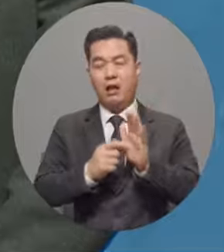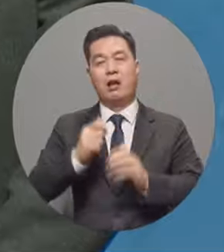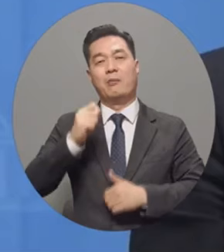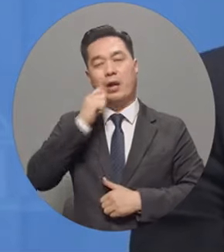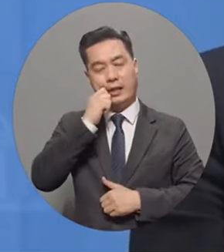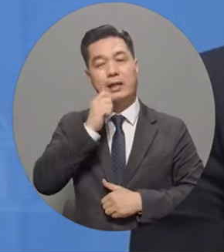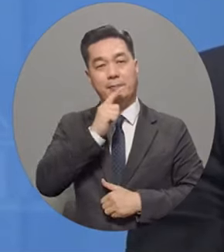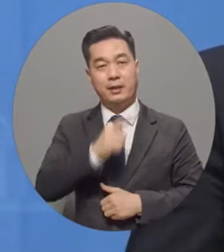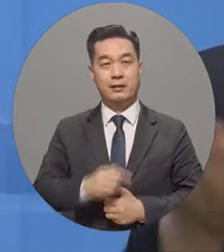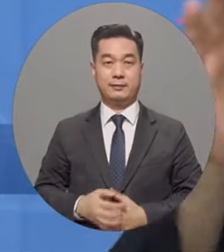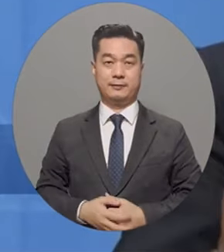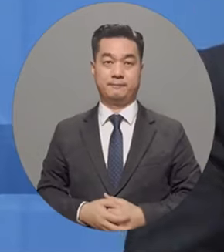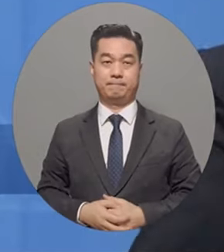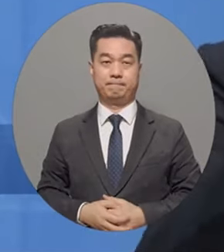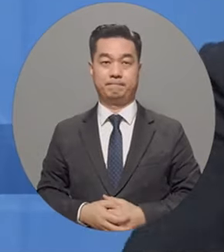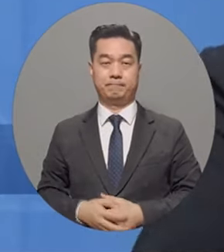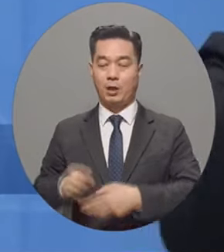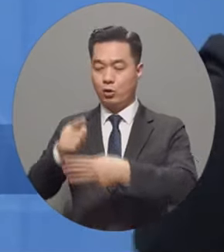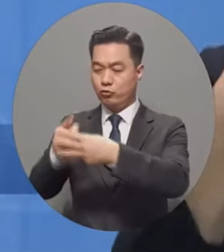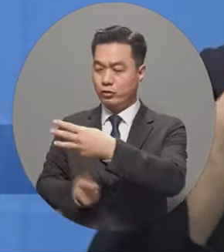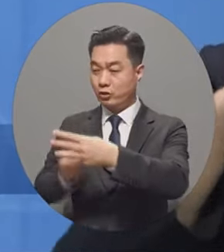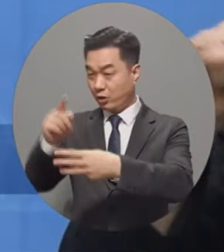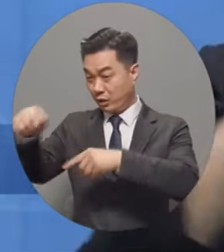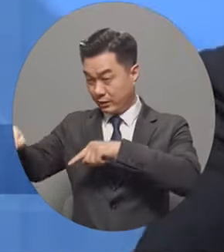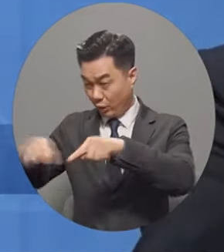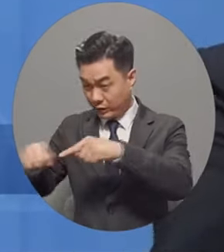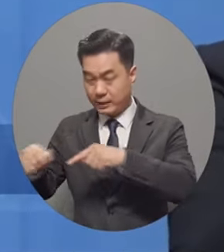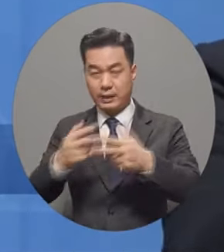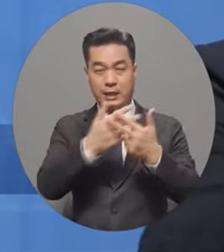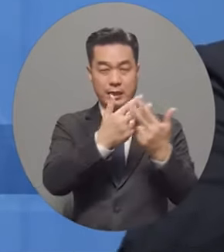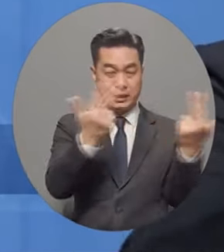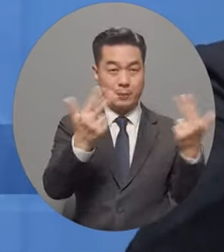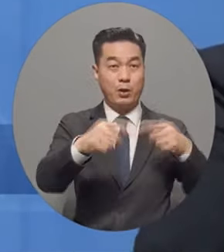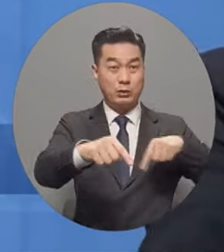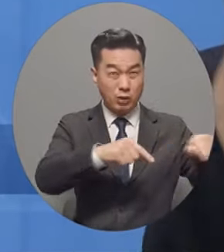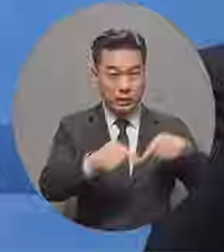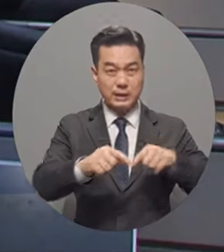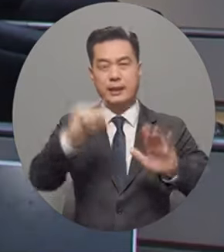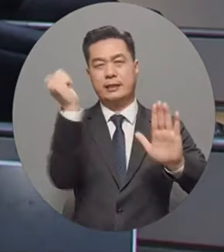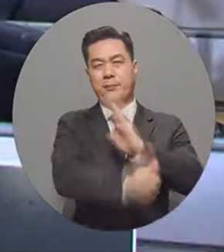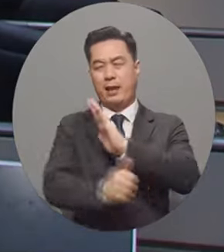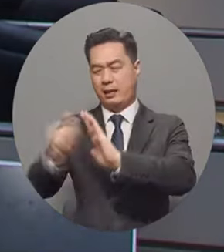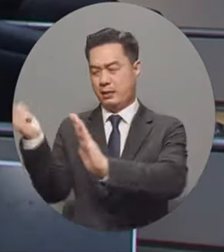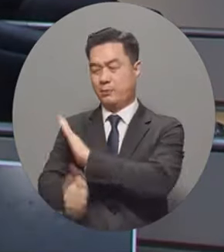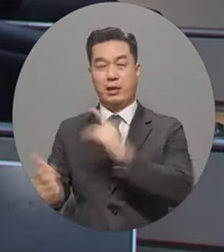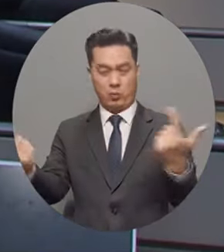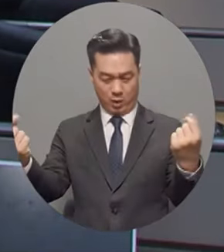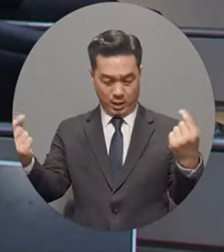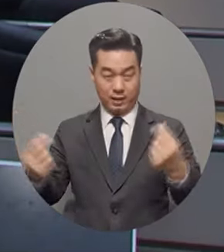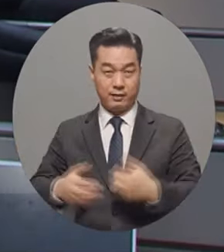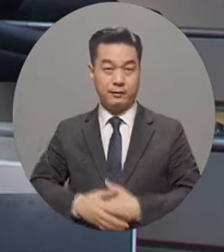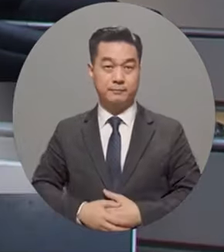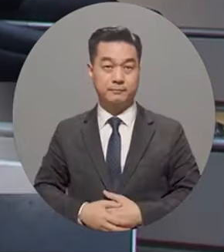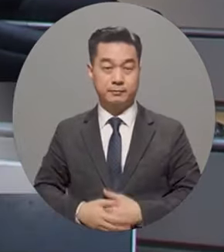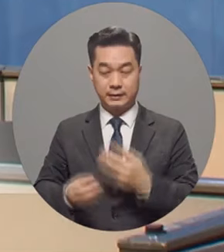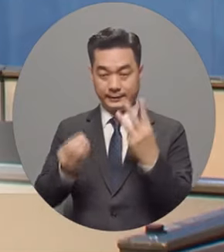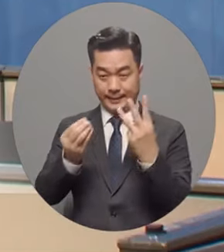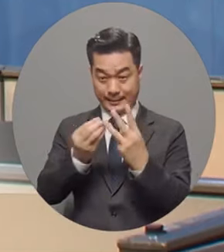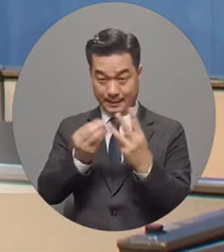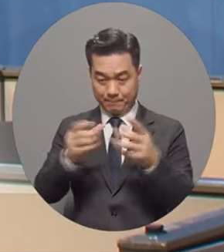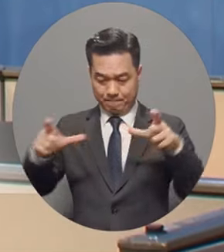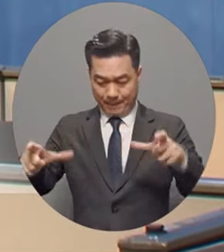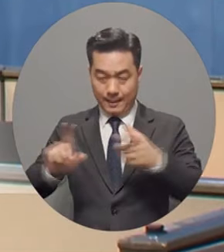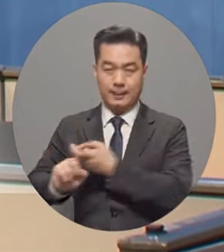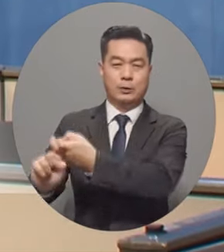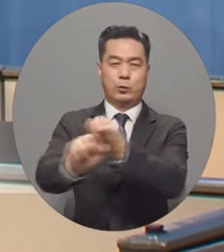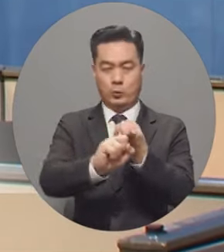설명했습니다. 윤석열 정치도 이재명 정치도 실패했습니다. 이들은 제3지대의 총선 전략으로